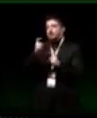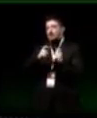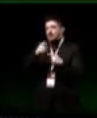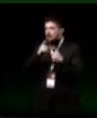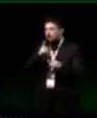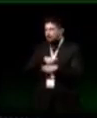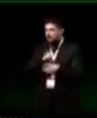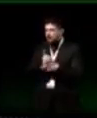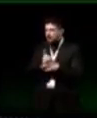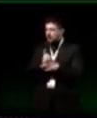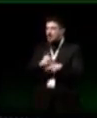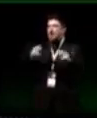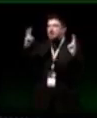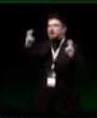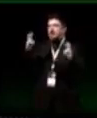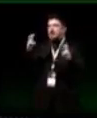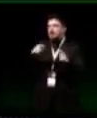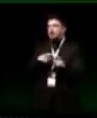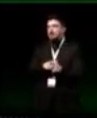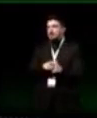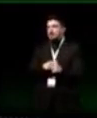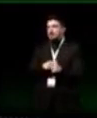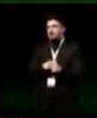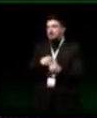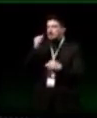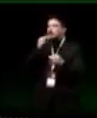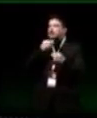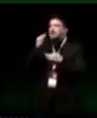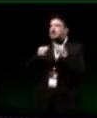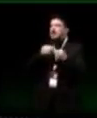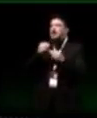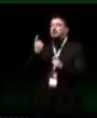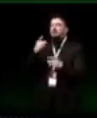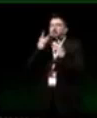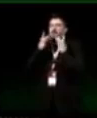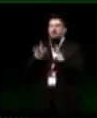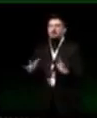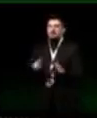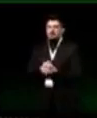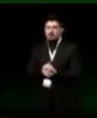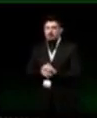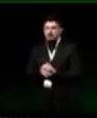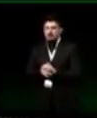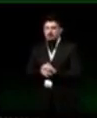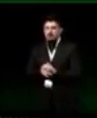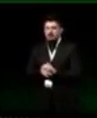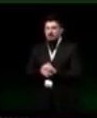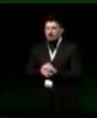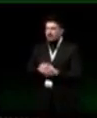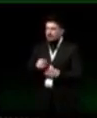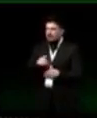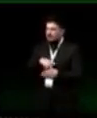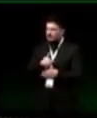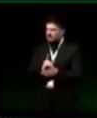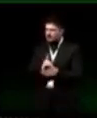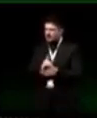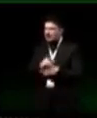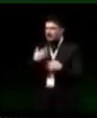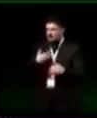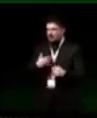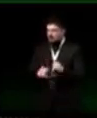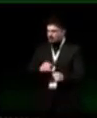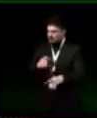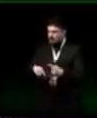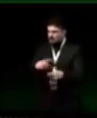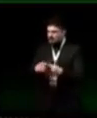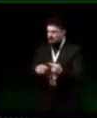mettere al centro temi che siano capaci di spiegare una cosa molto semplice. Il PD ha 1000 limiti? Sì.